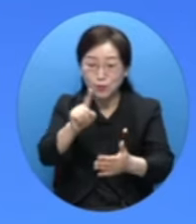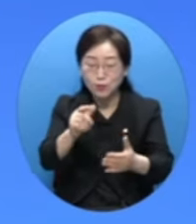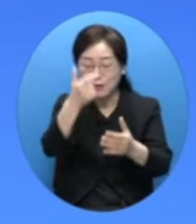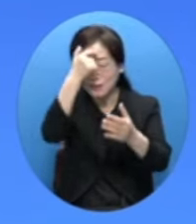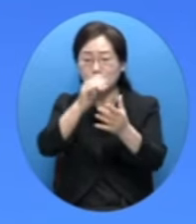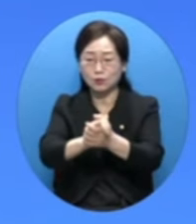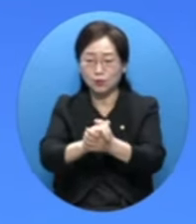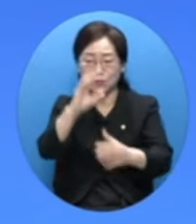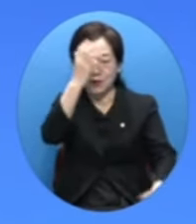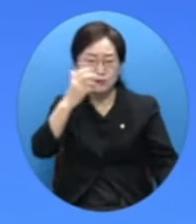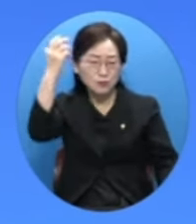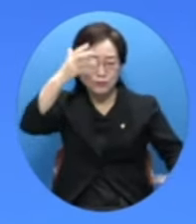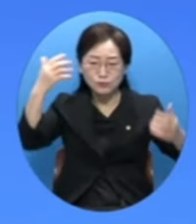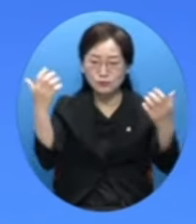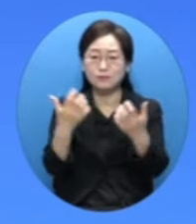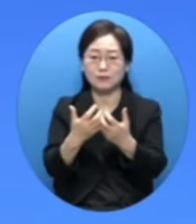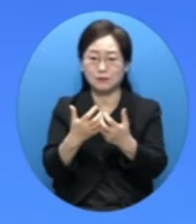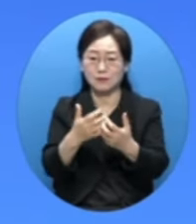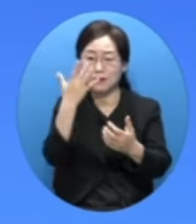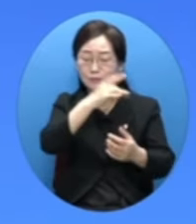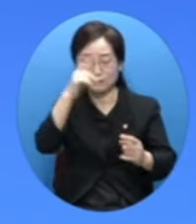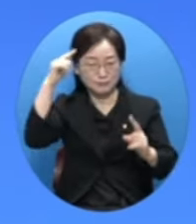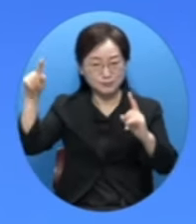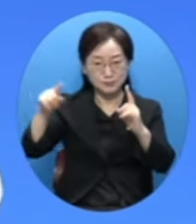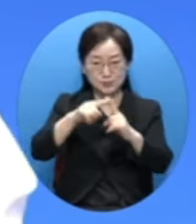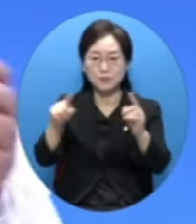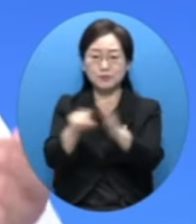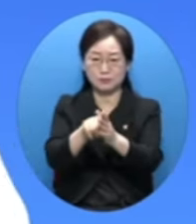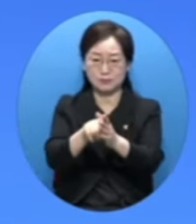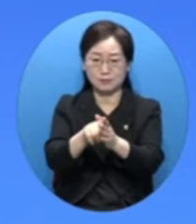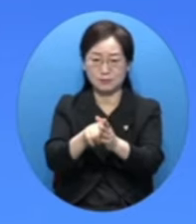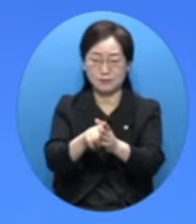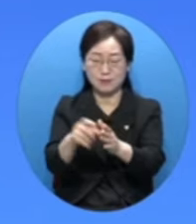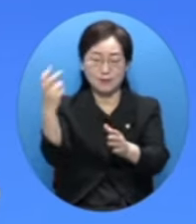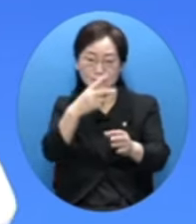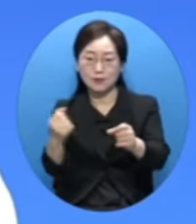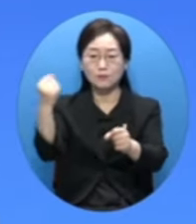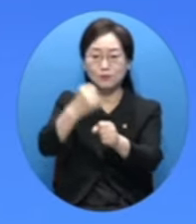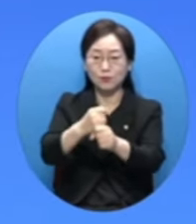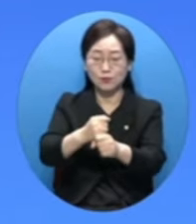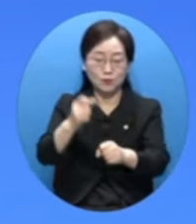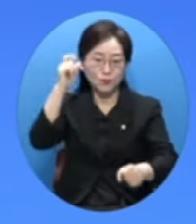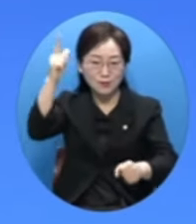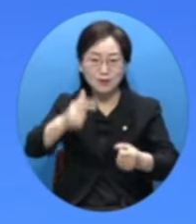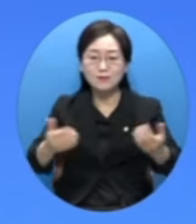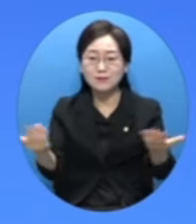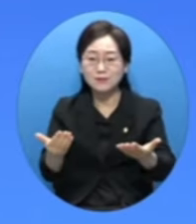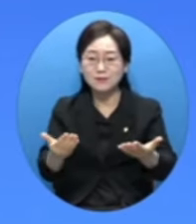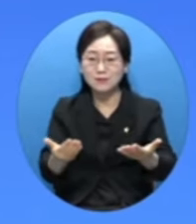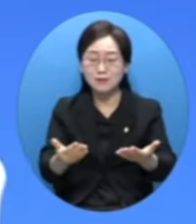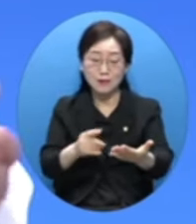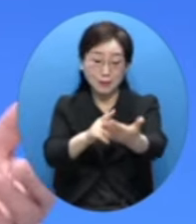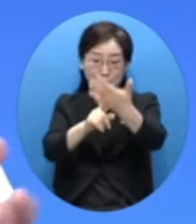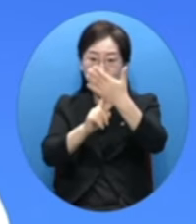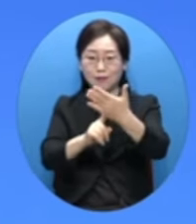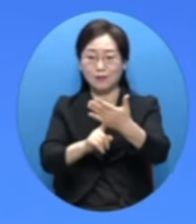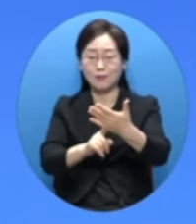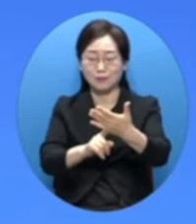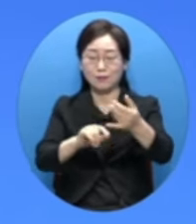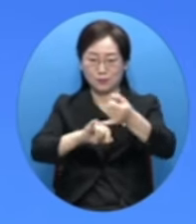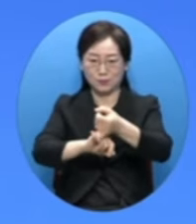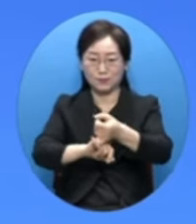기도와 성령 충만입니다. 절대긍정의 믿음입니다. 이 회복되어지면 위대한 역사가 여러분 앞에 펼쳐지게 될